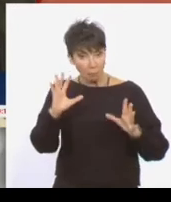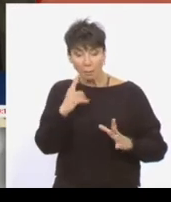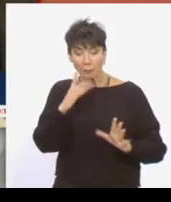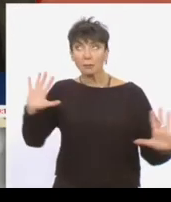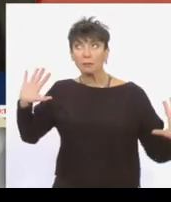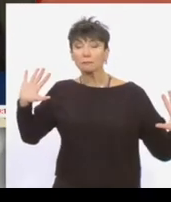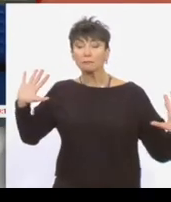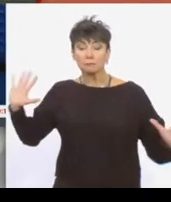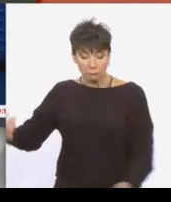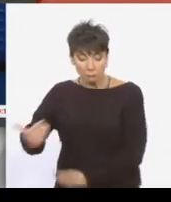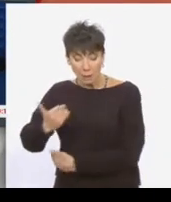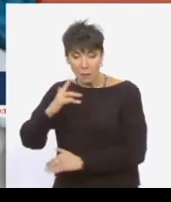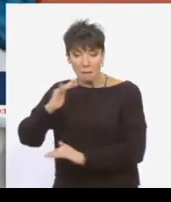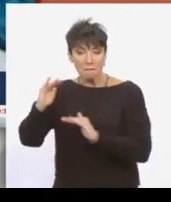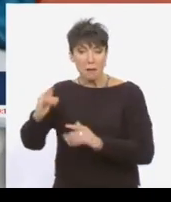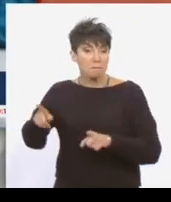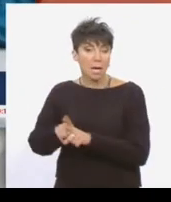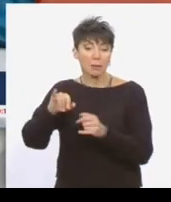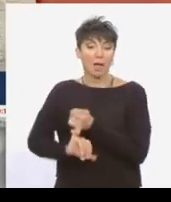τα κατοικίδια τους.